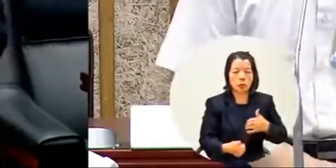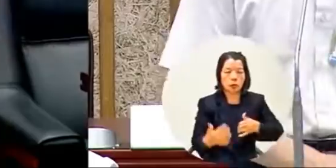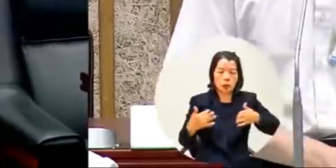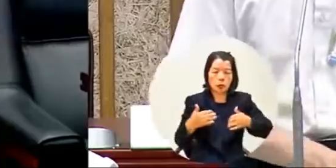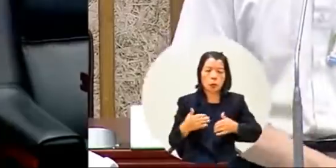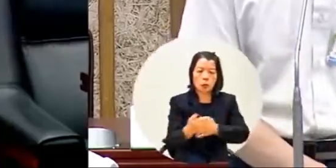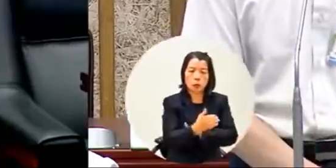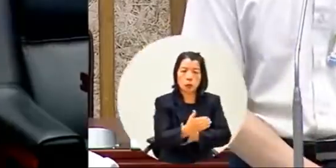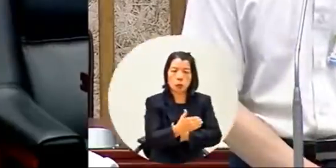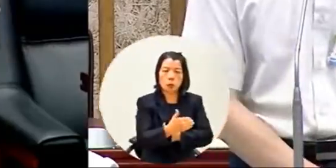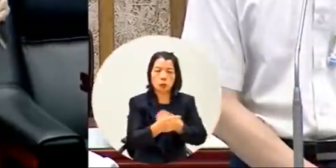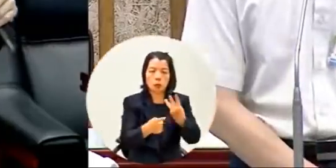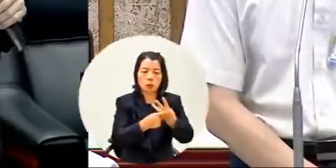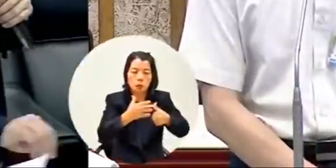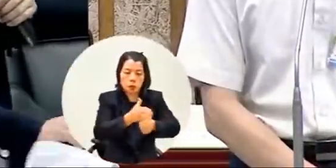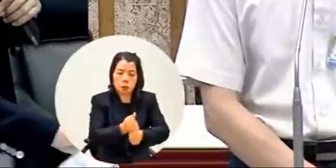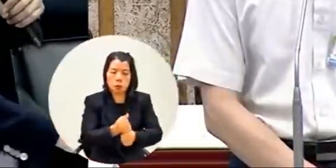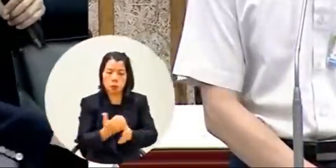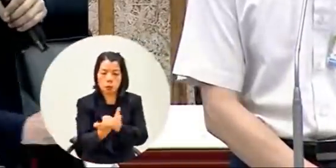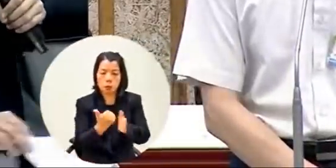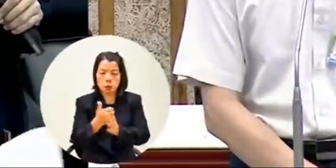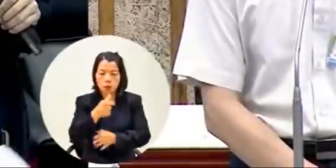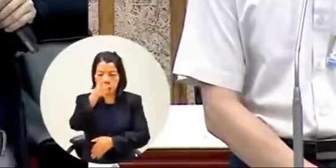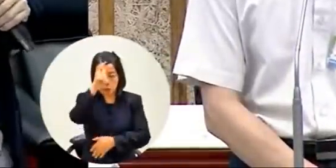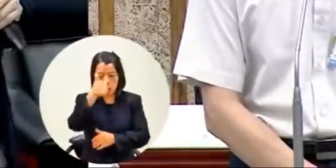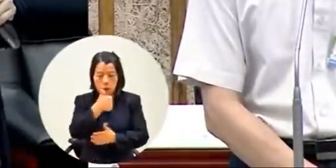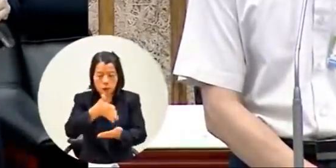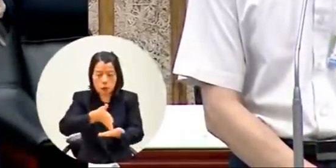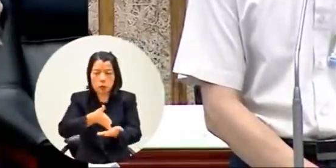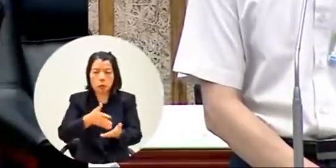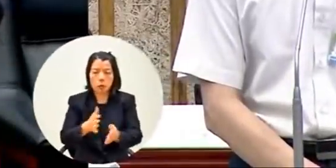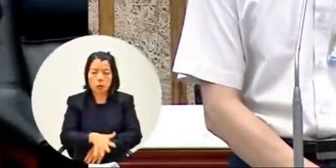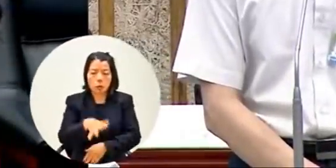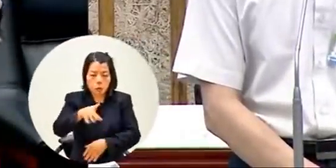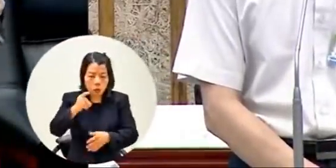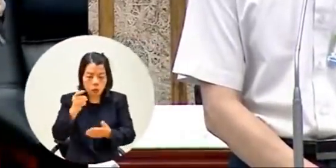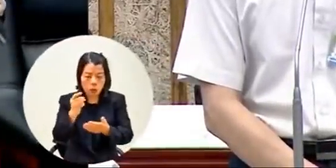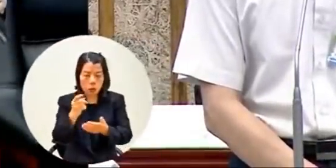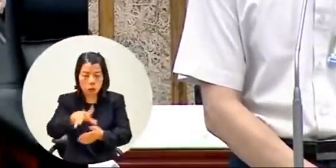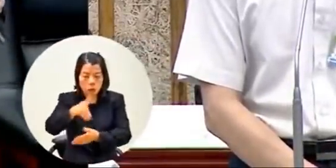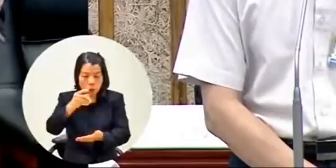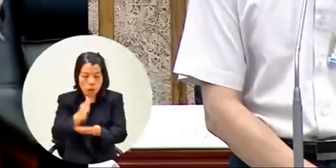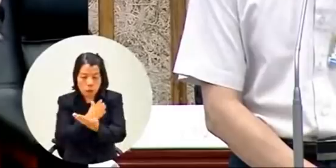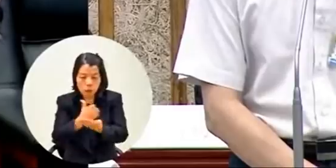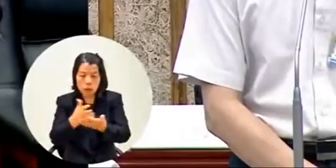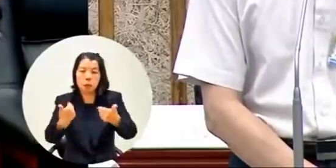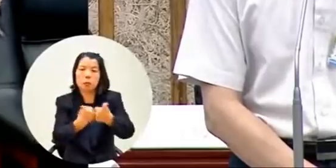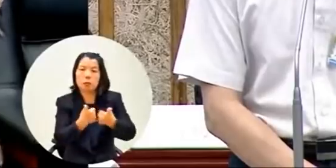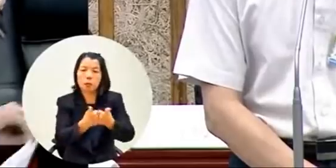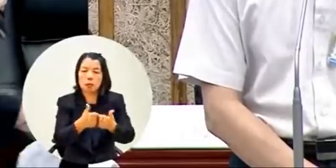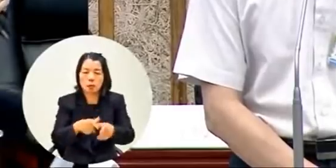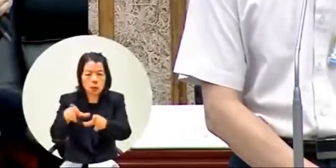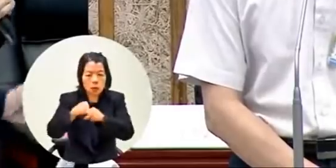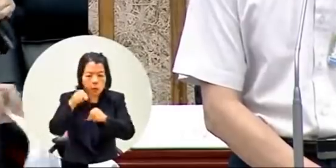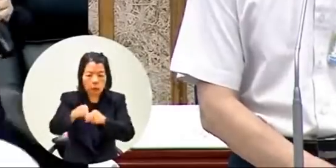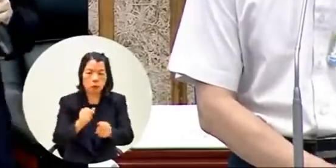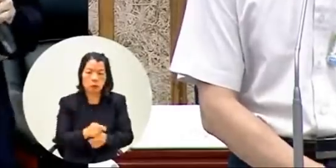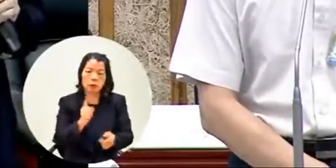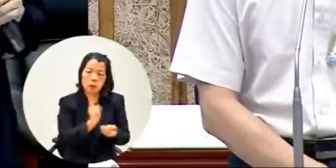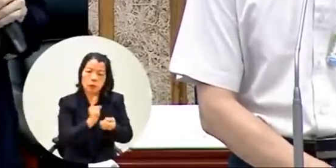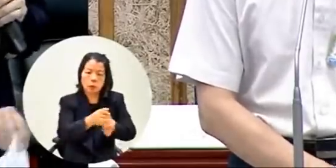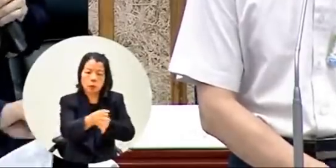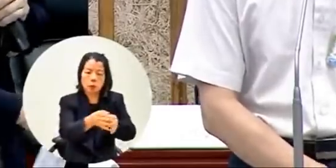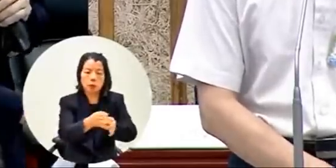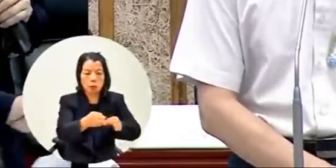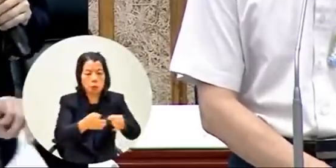会 跟农委会。 刚刚黄议员所讲的那个初审会哈，那是应该是依据那个促参法的规定，